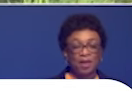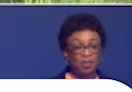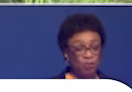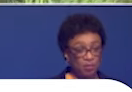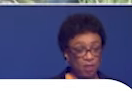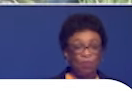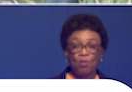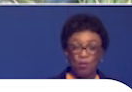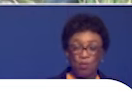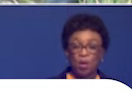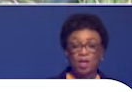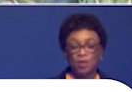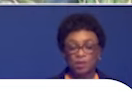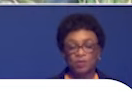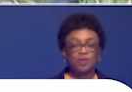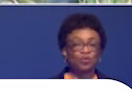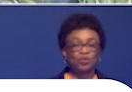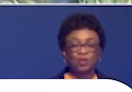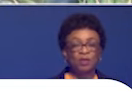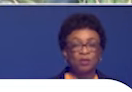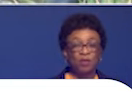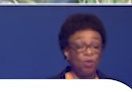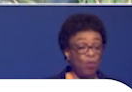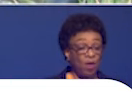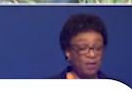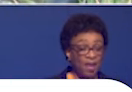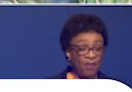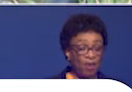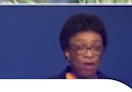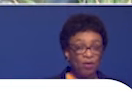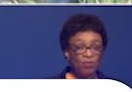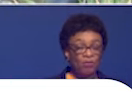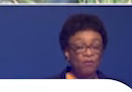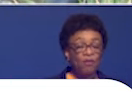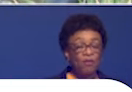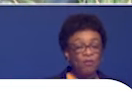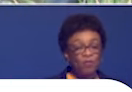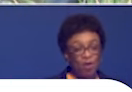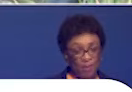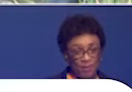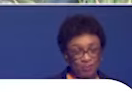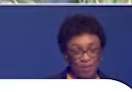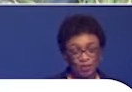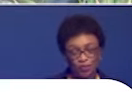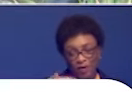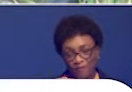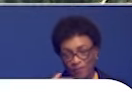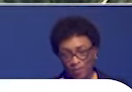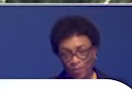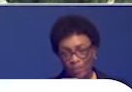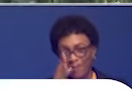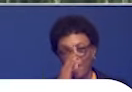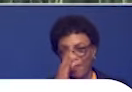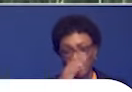kuhususualahili.Ikiwezekana, wataalamuhawawaliokujakuchukua vipimohiviwanapaswakutuambiamapema kama